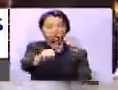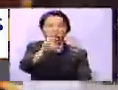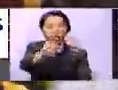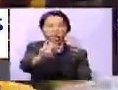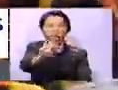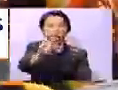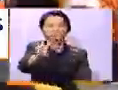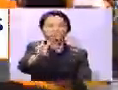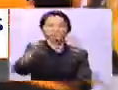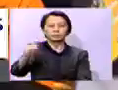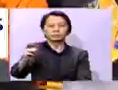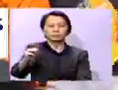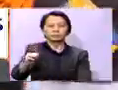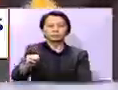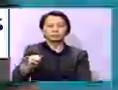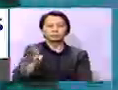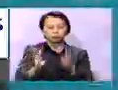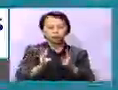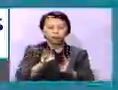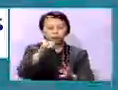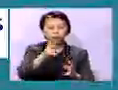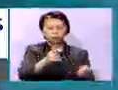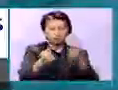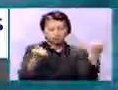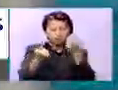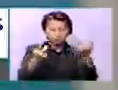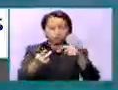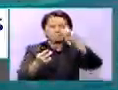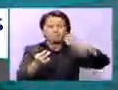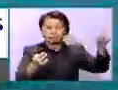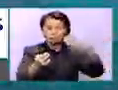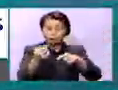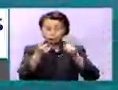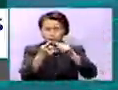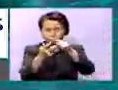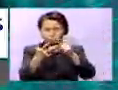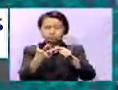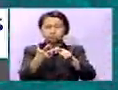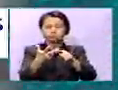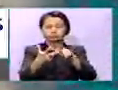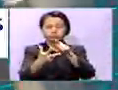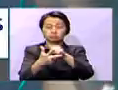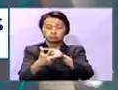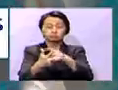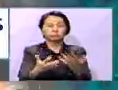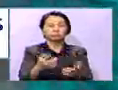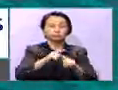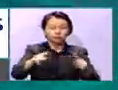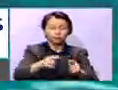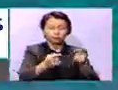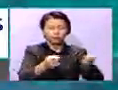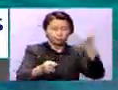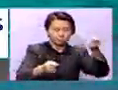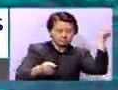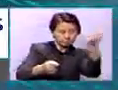59.24 meter. Walaupun tiga balingannya dibatalkan pada balingan ketiga, lima dan enam, namun balingan